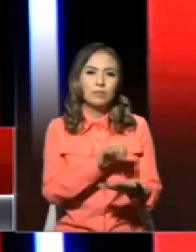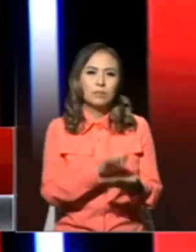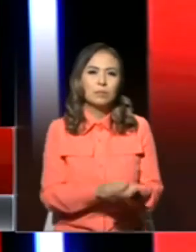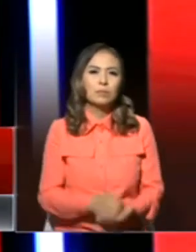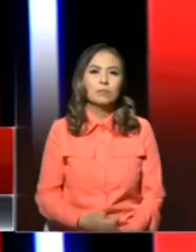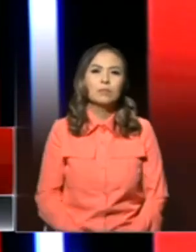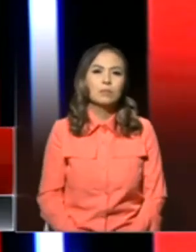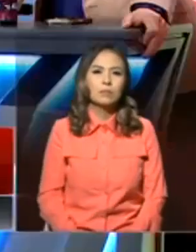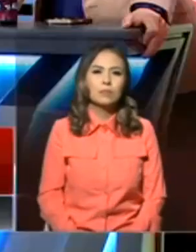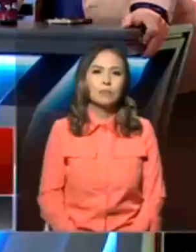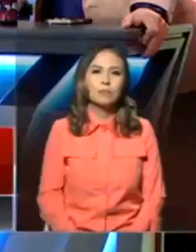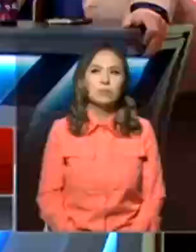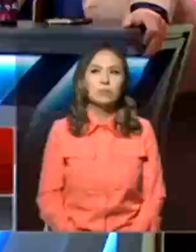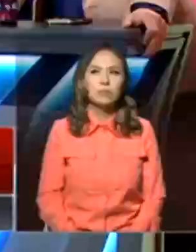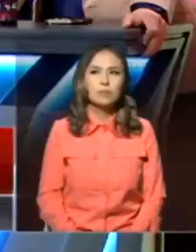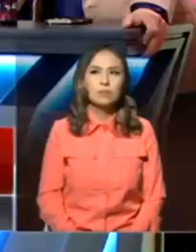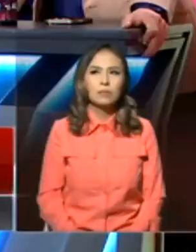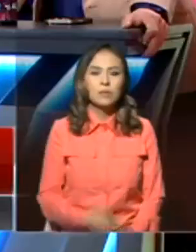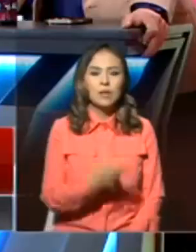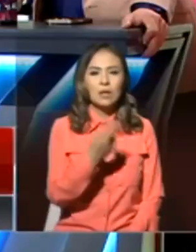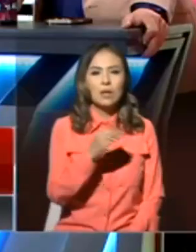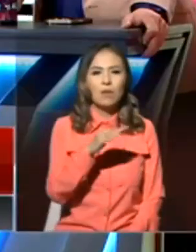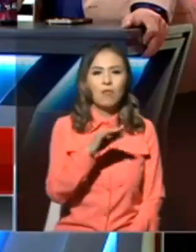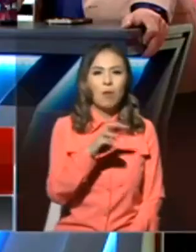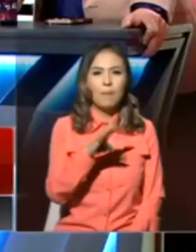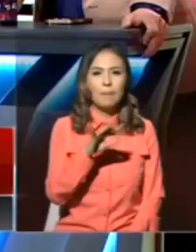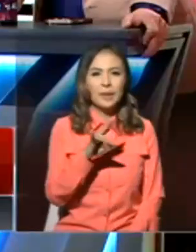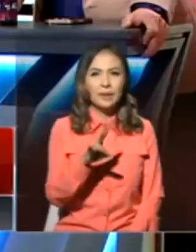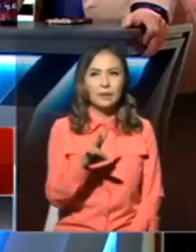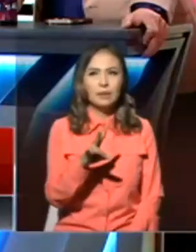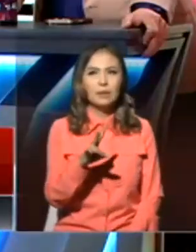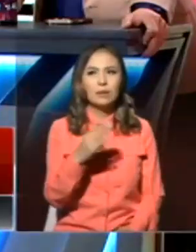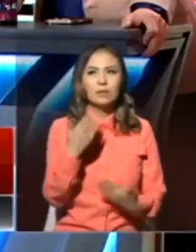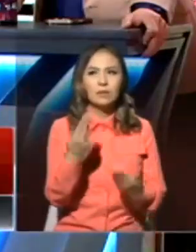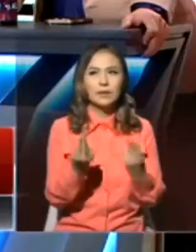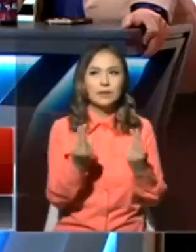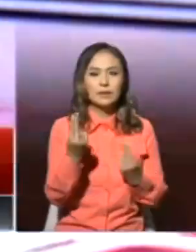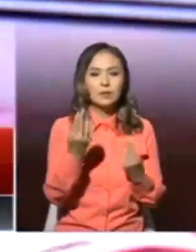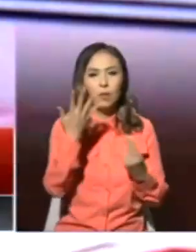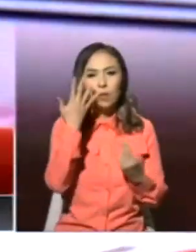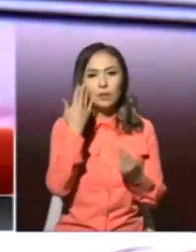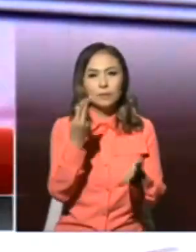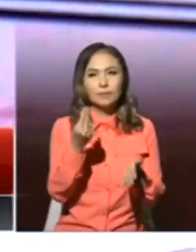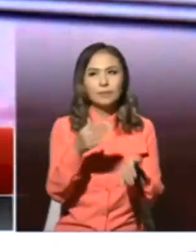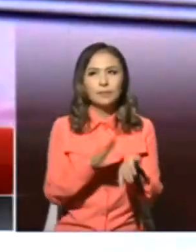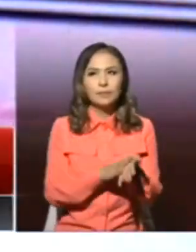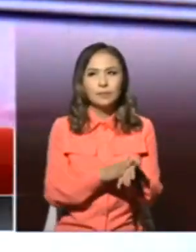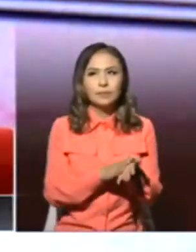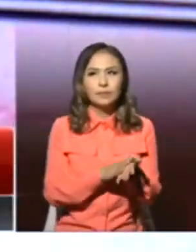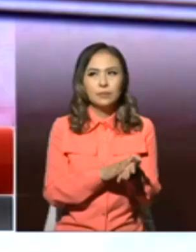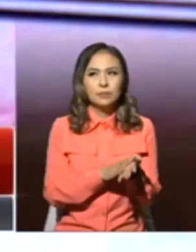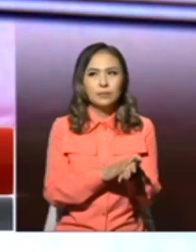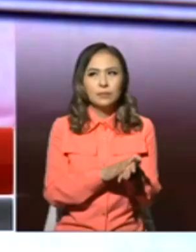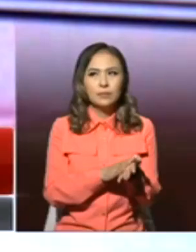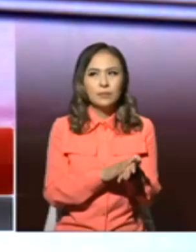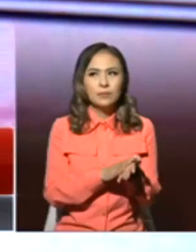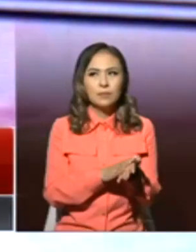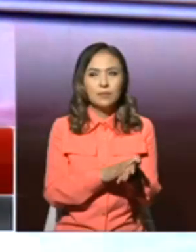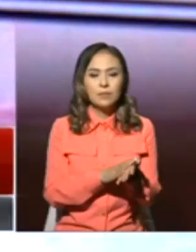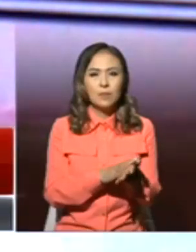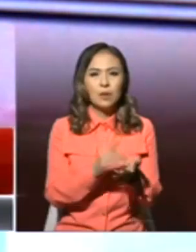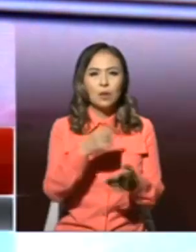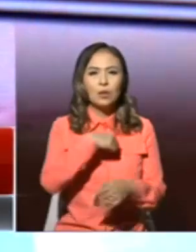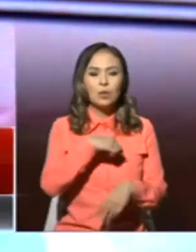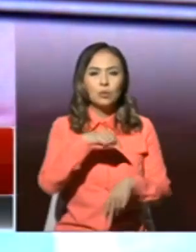Оның эндорфин дұрыс айтады. Дефамин, эндорфин. Игроман жас тіккенде, ставка тіккенде, оның алатын